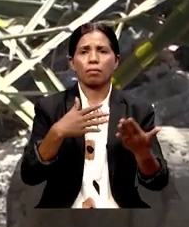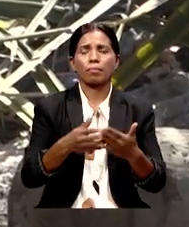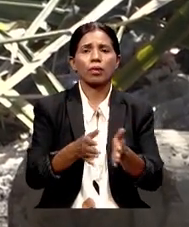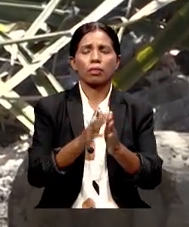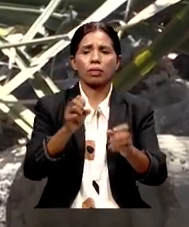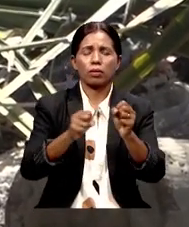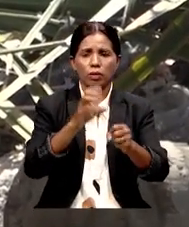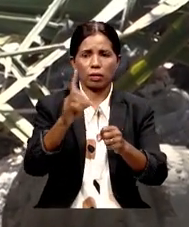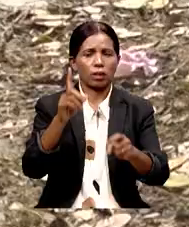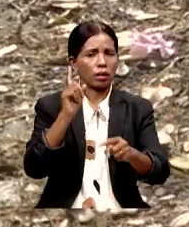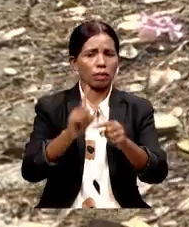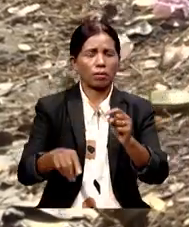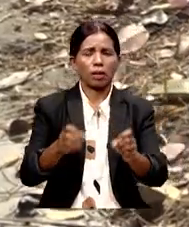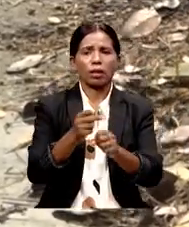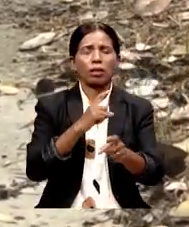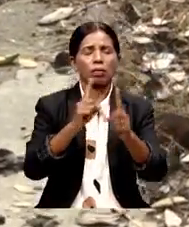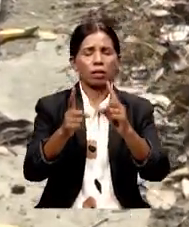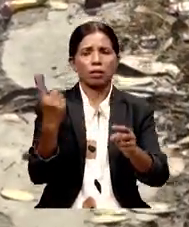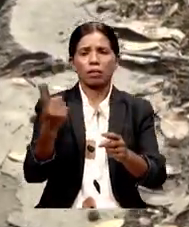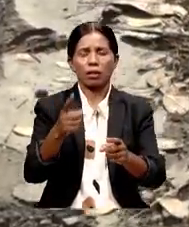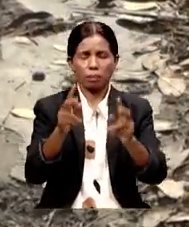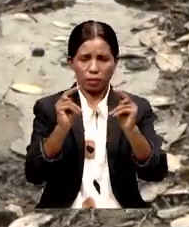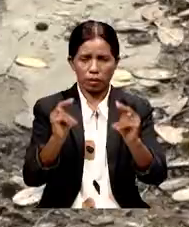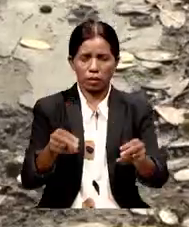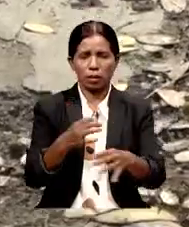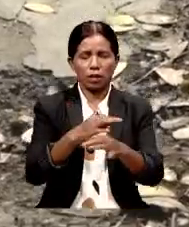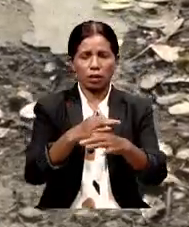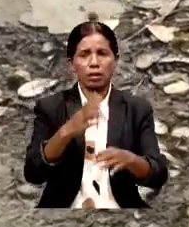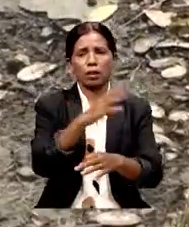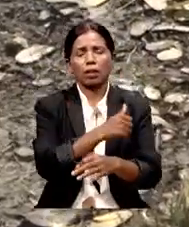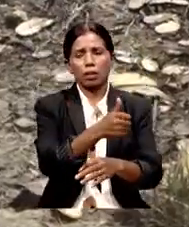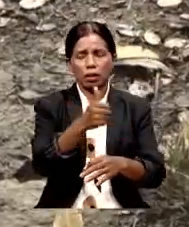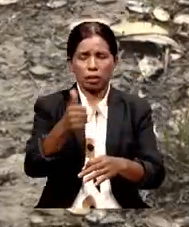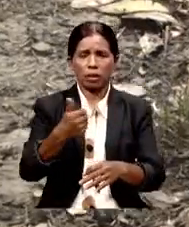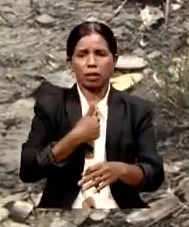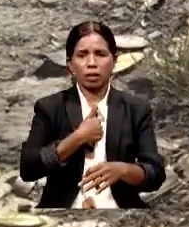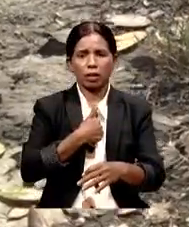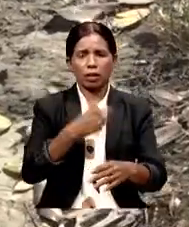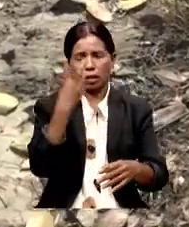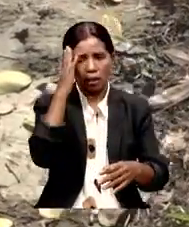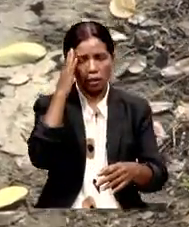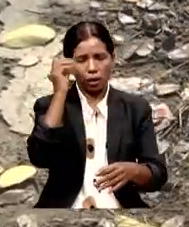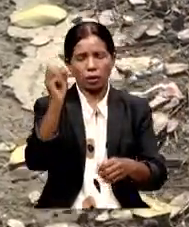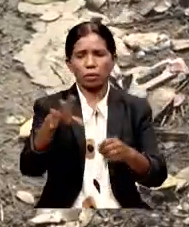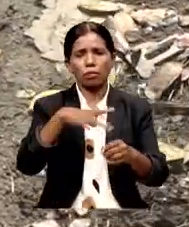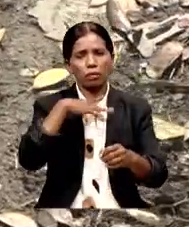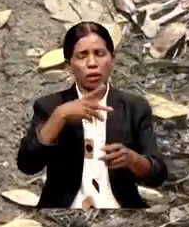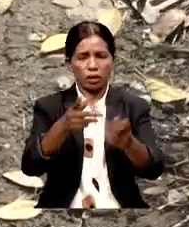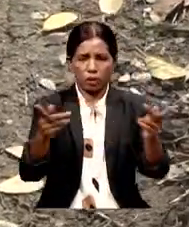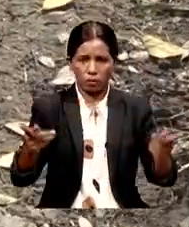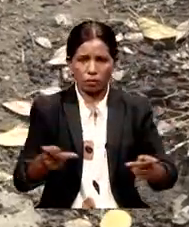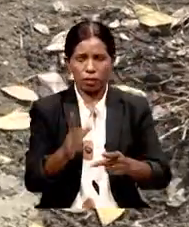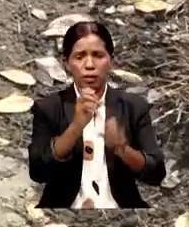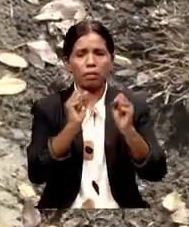ba sociedade atulabel halo critica deit, mai be precisa hadia uluk ida ida kniang, liliu hatene soe lixo e hanya fatin,